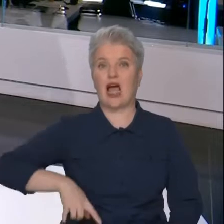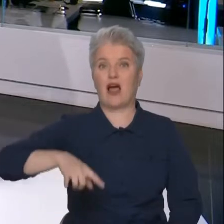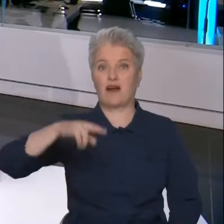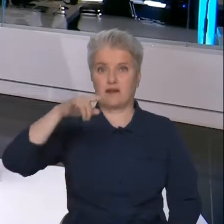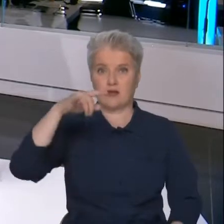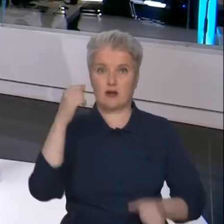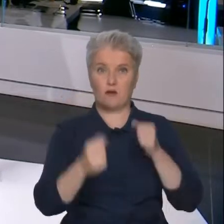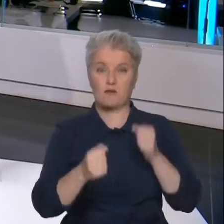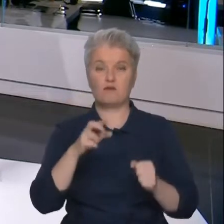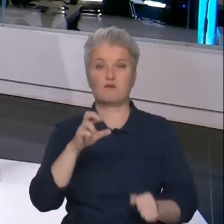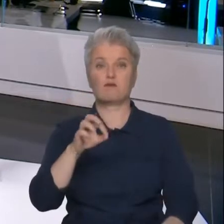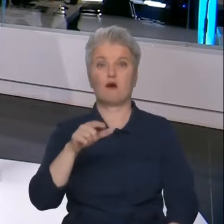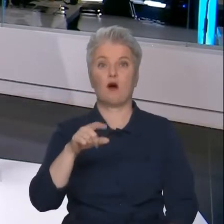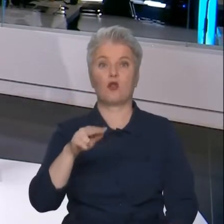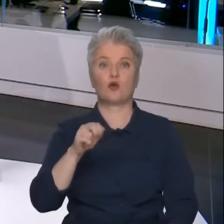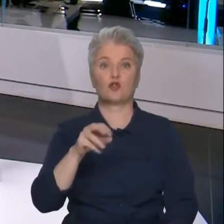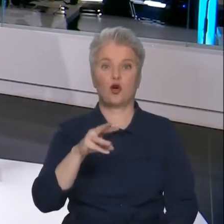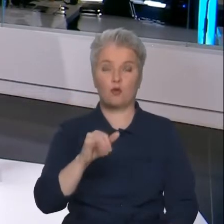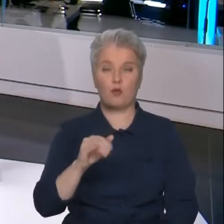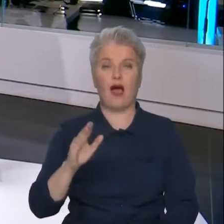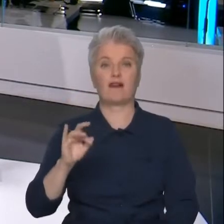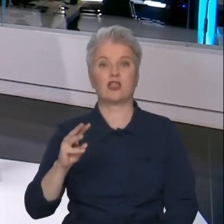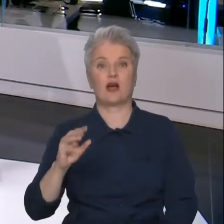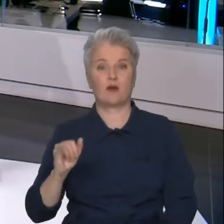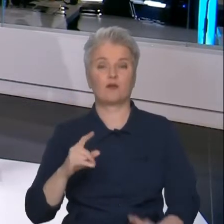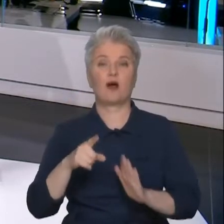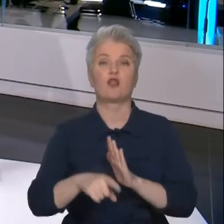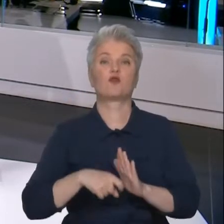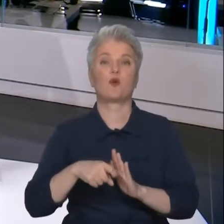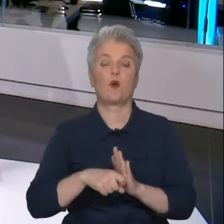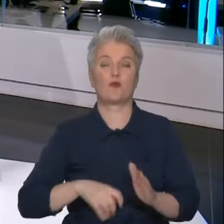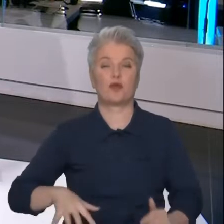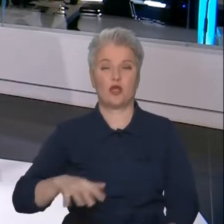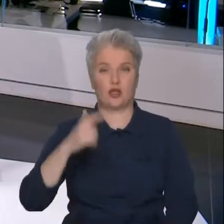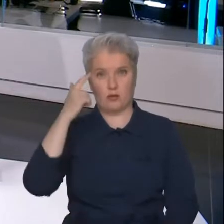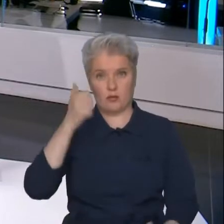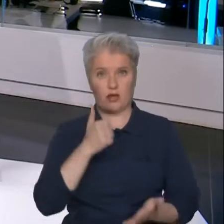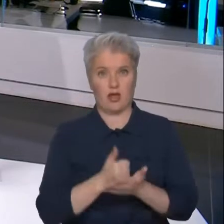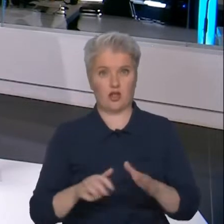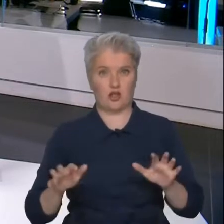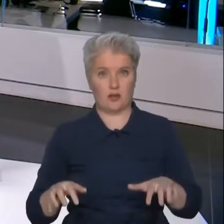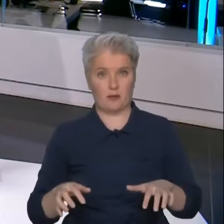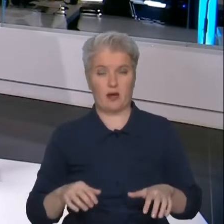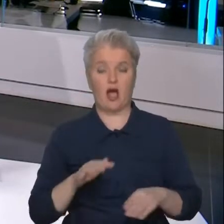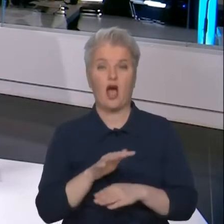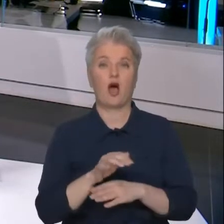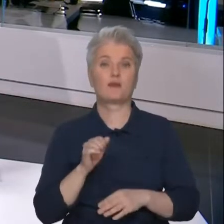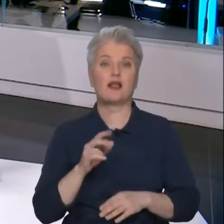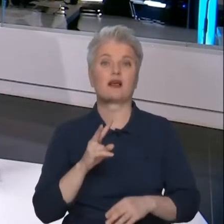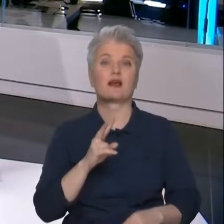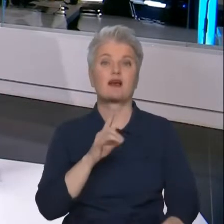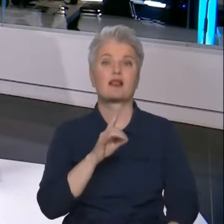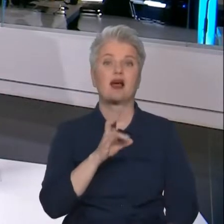по Богородничому та Верхньокам'янському на Донеччині. Про це повідомляє Генштаб ЗСУ. Також обстріляли Краснопілля,